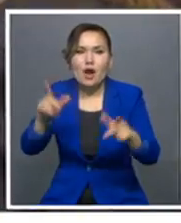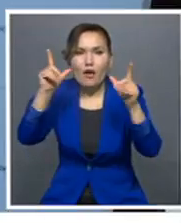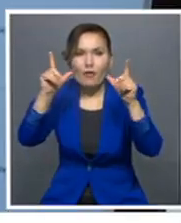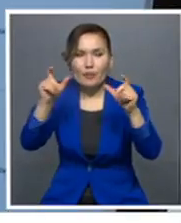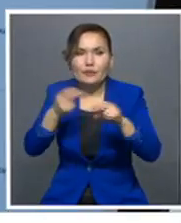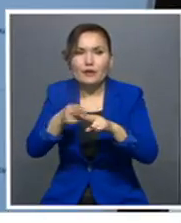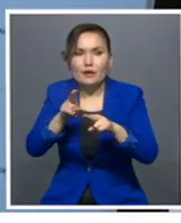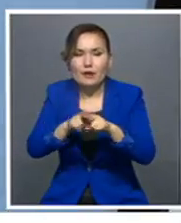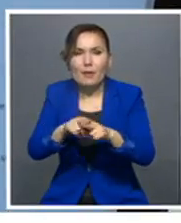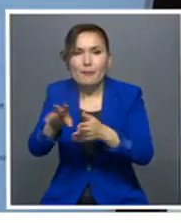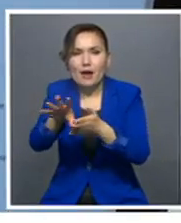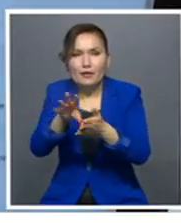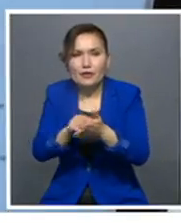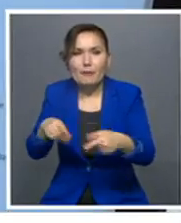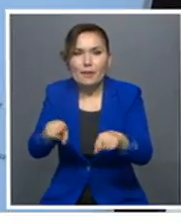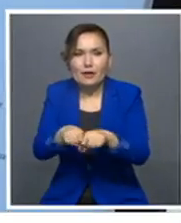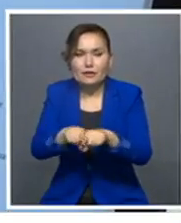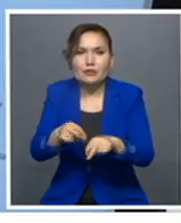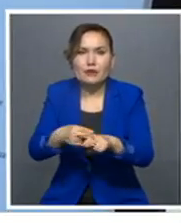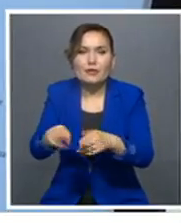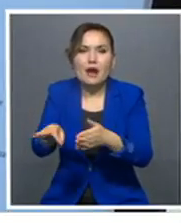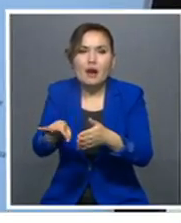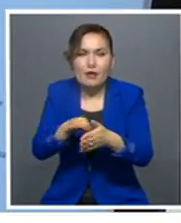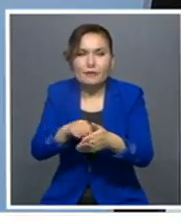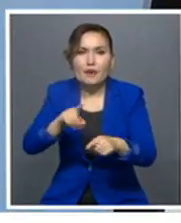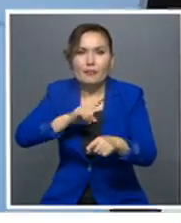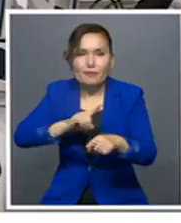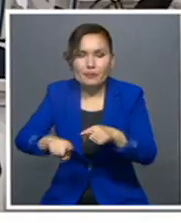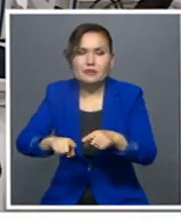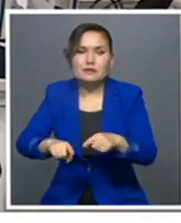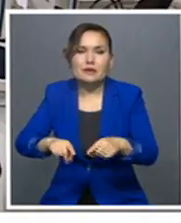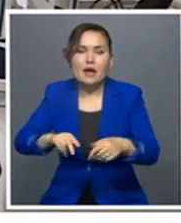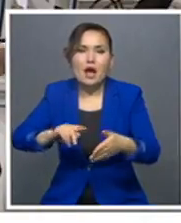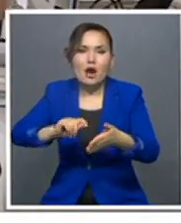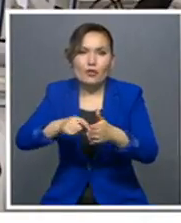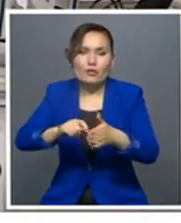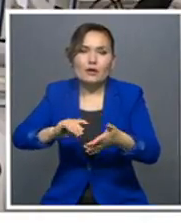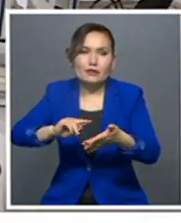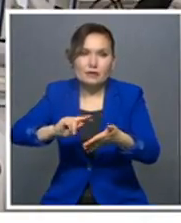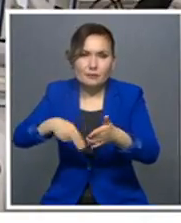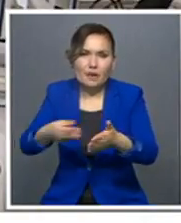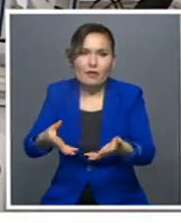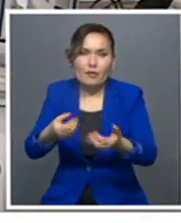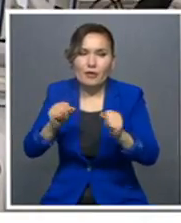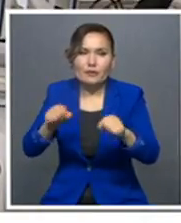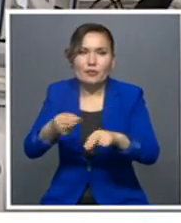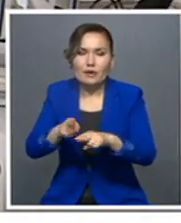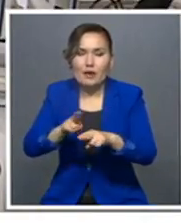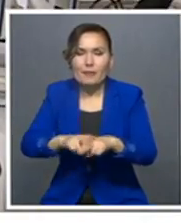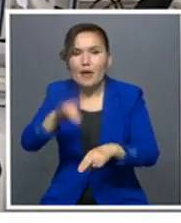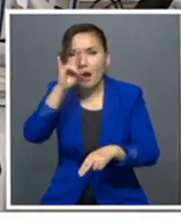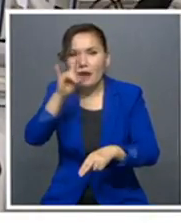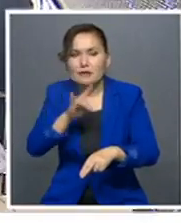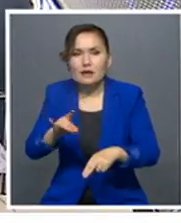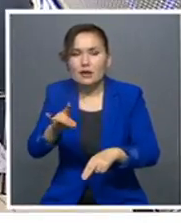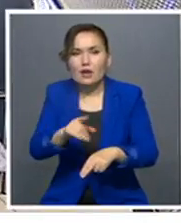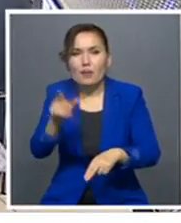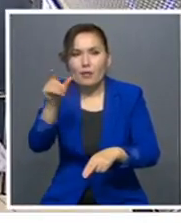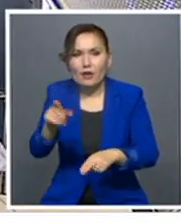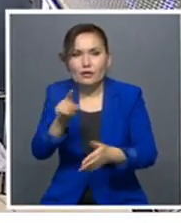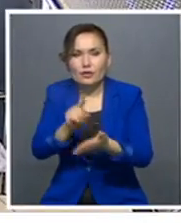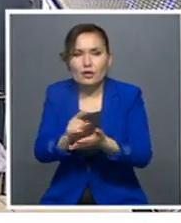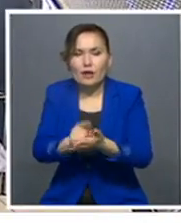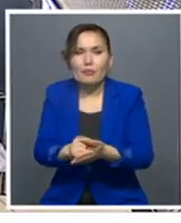фотосурет деректер базасымен салыстырылып, лезде айқындалмақ. Басты шарт – Қазақстан Республикасының азаматы болуыңыз және